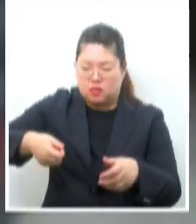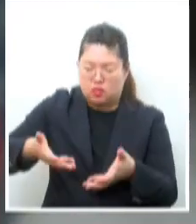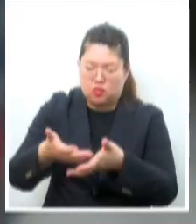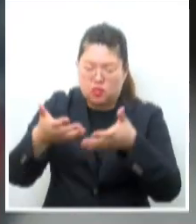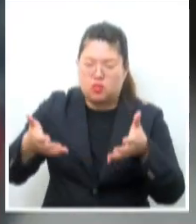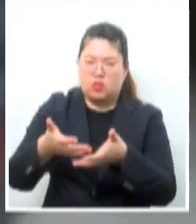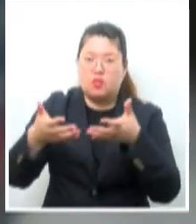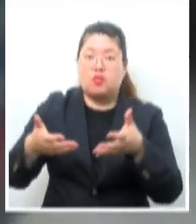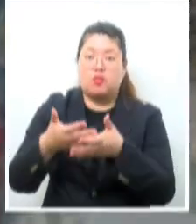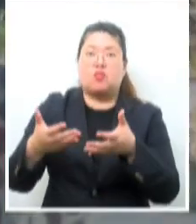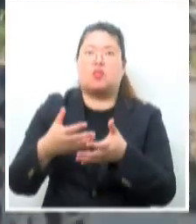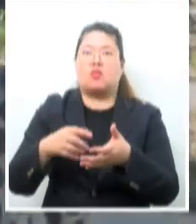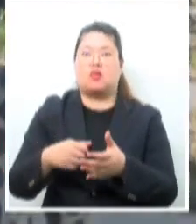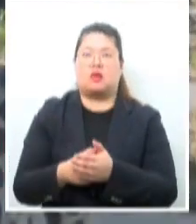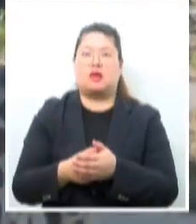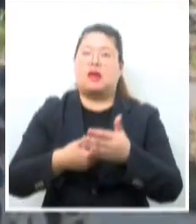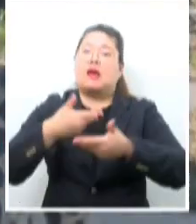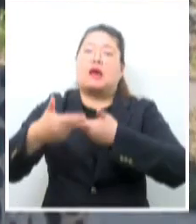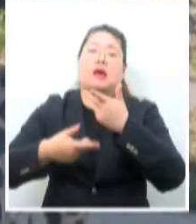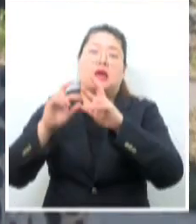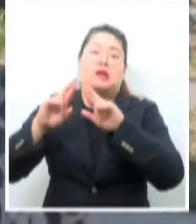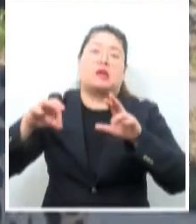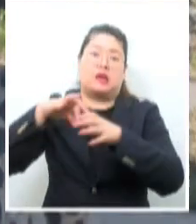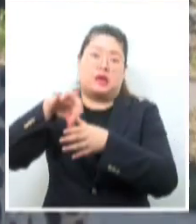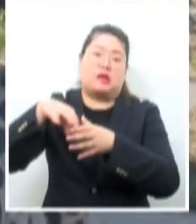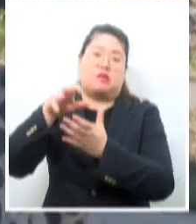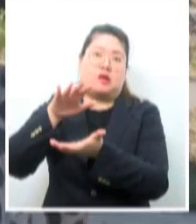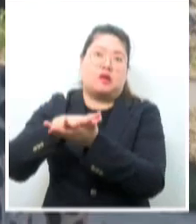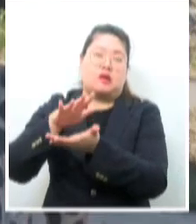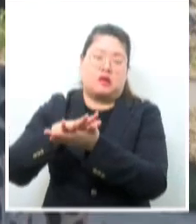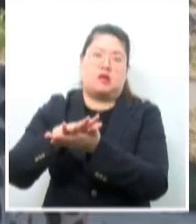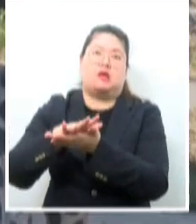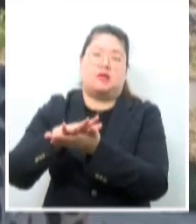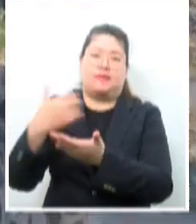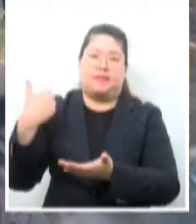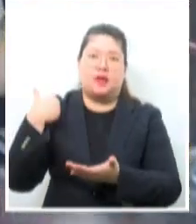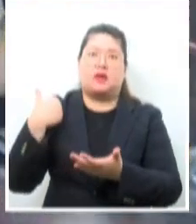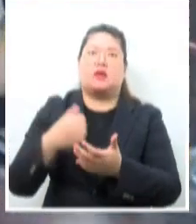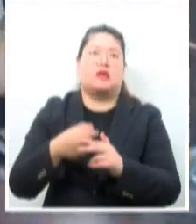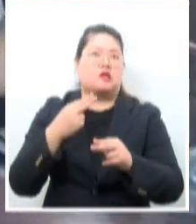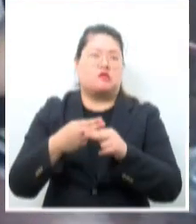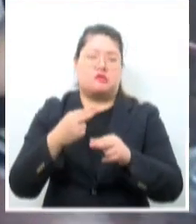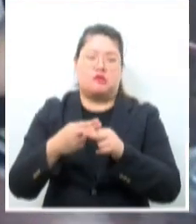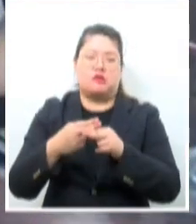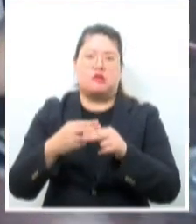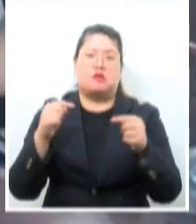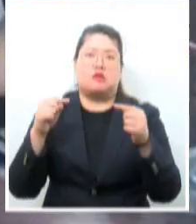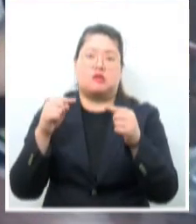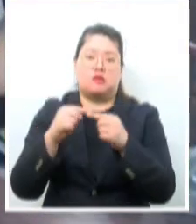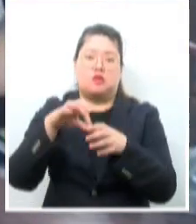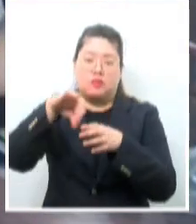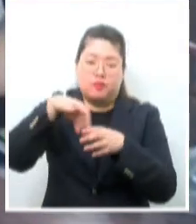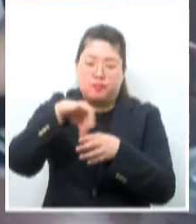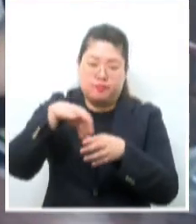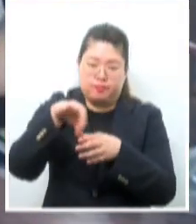มือหมุนเพื่อจำหน่ายในบรุ๊คคาเฟ่ร้านกาแฟของโรงเรียนตลอดจนการสร้างแบรนด์ผักเฮือกคอฟฟี่กาแฟดิบคั่ว